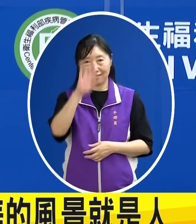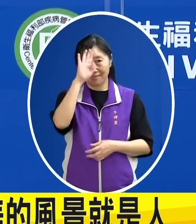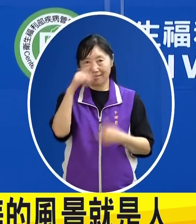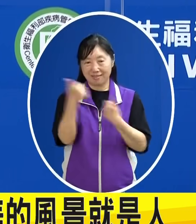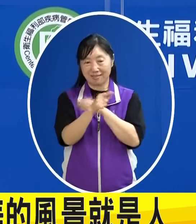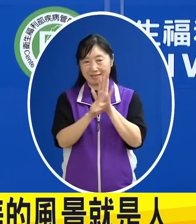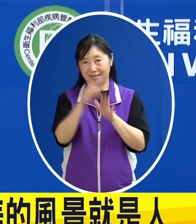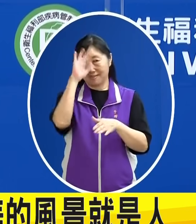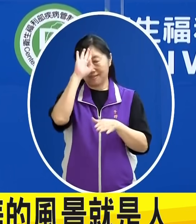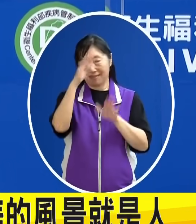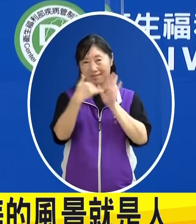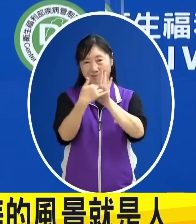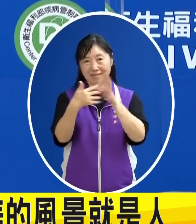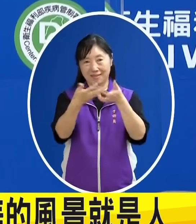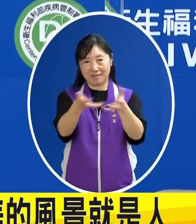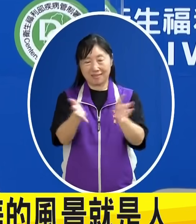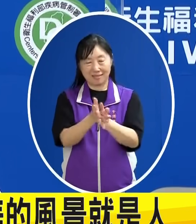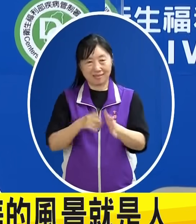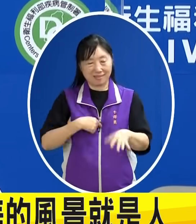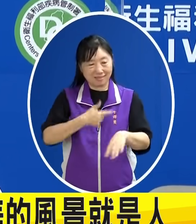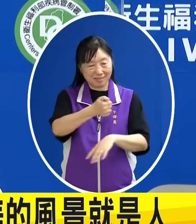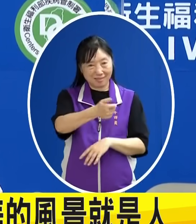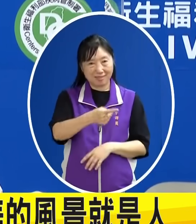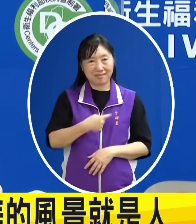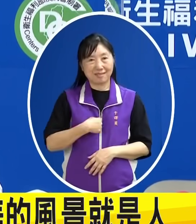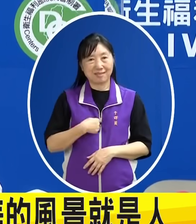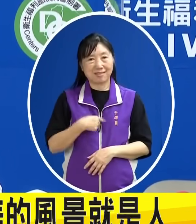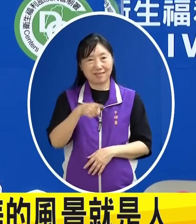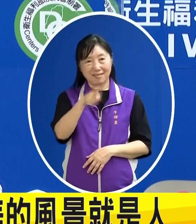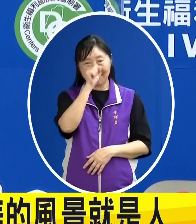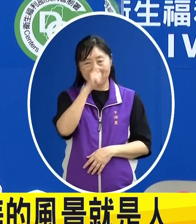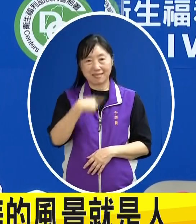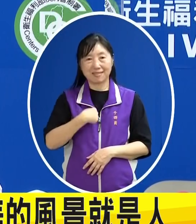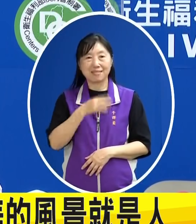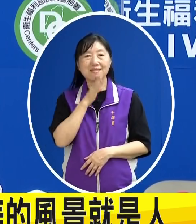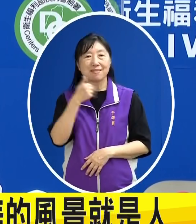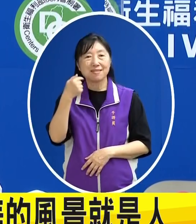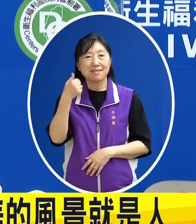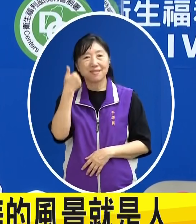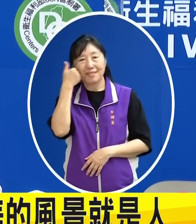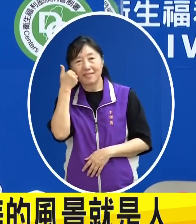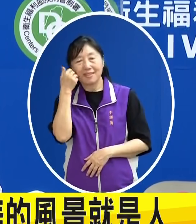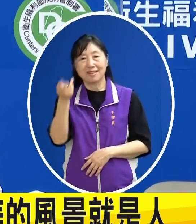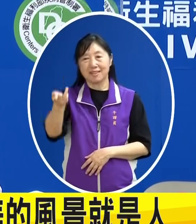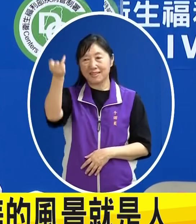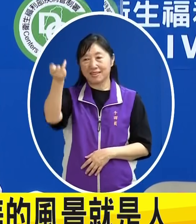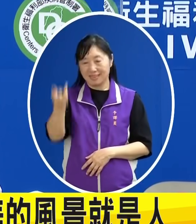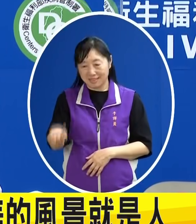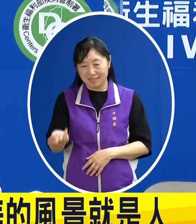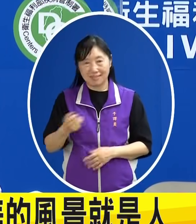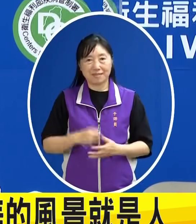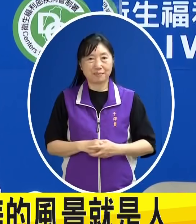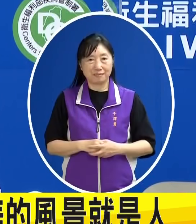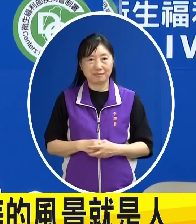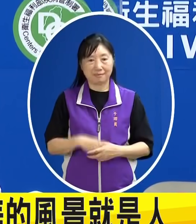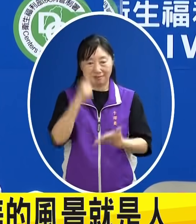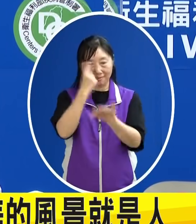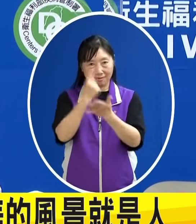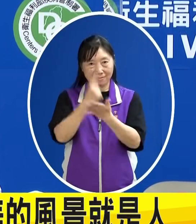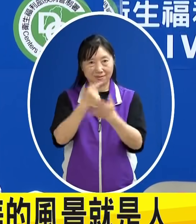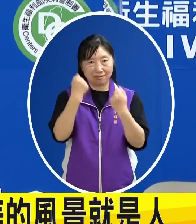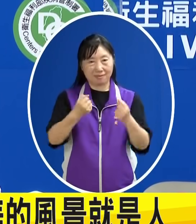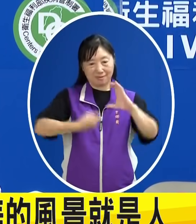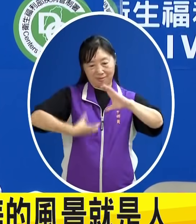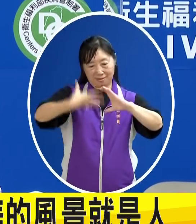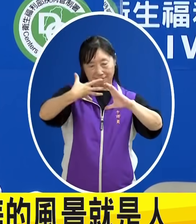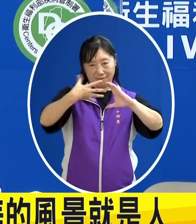队的一个感谢。您好，那是我是某某姐姐和某某妹妹那每天都会在新闻